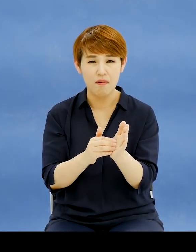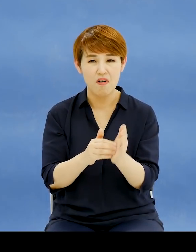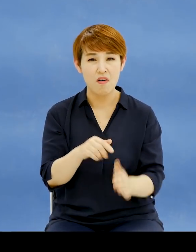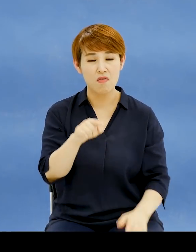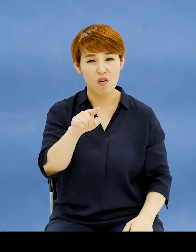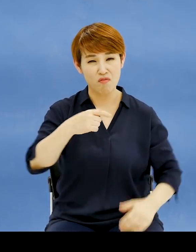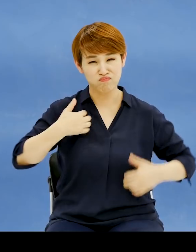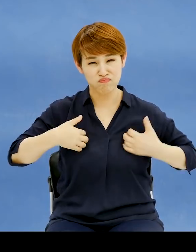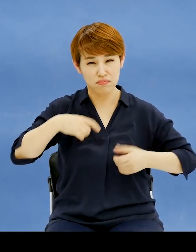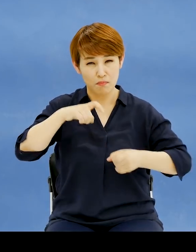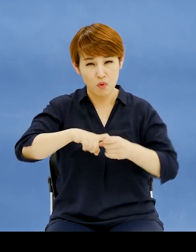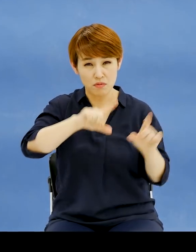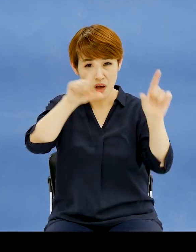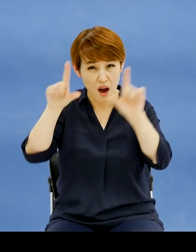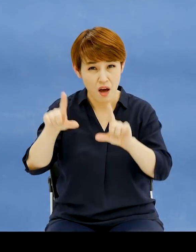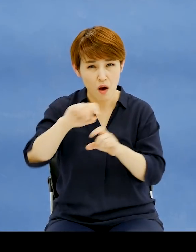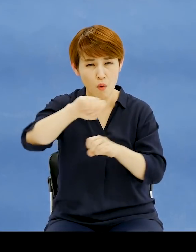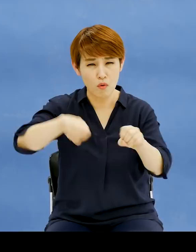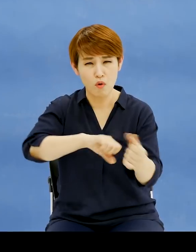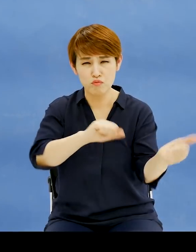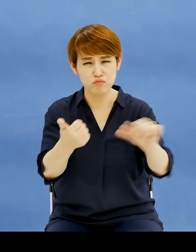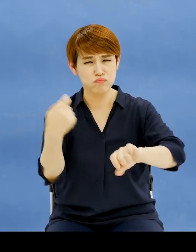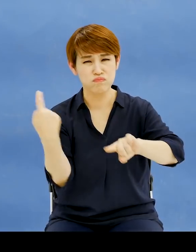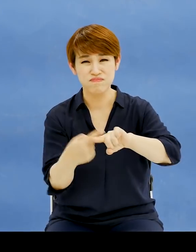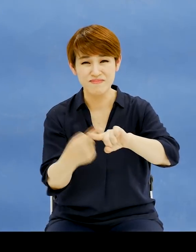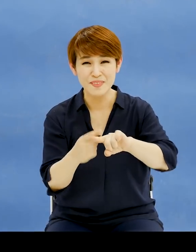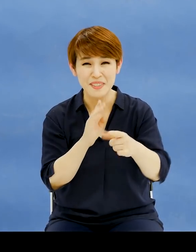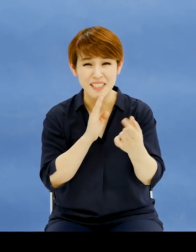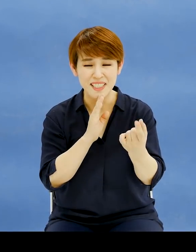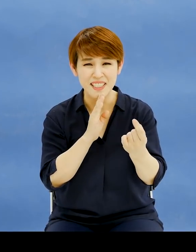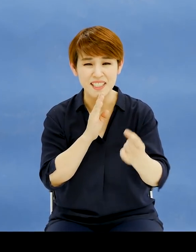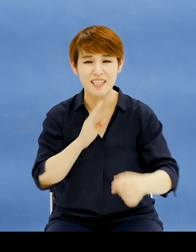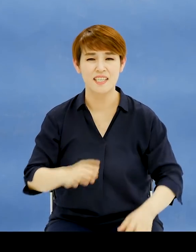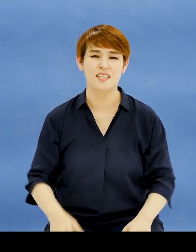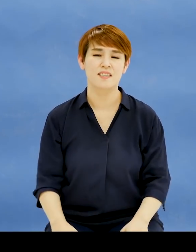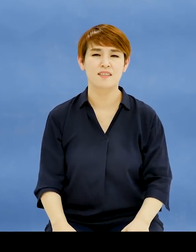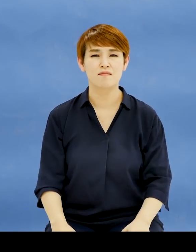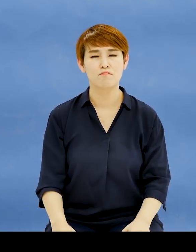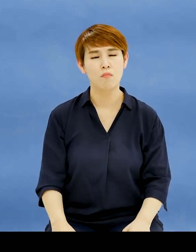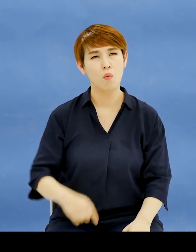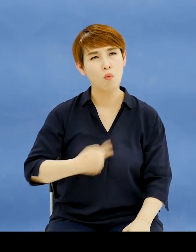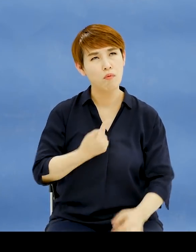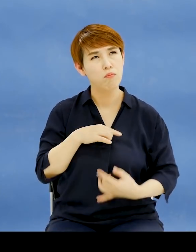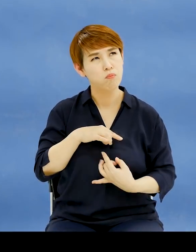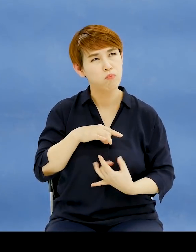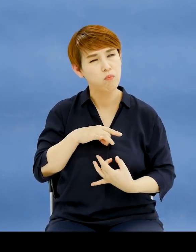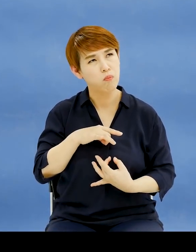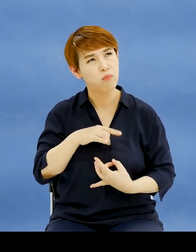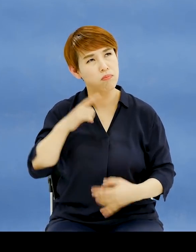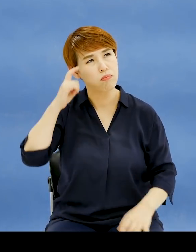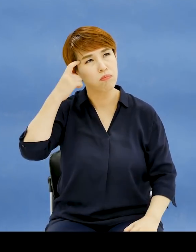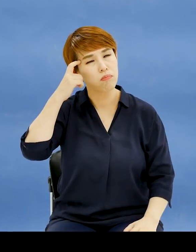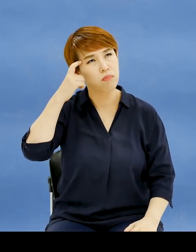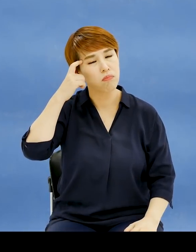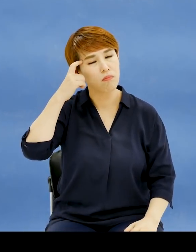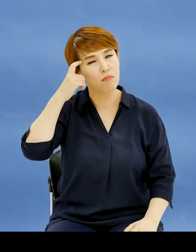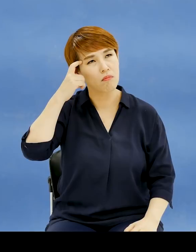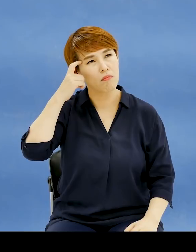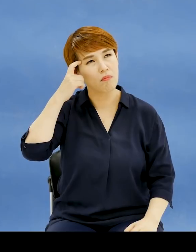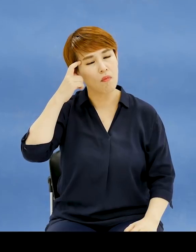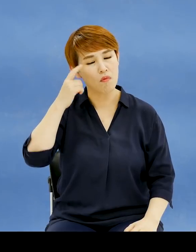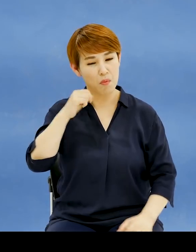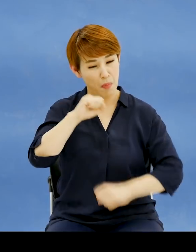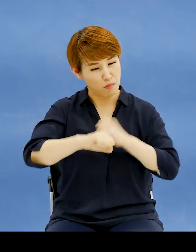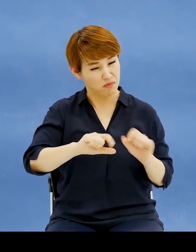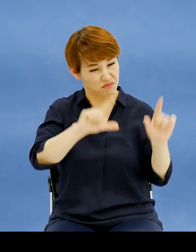몰랐는지 모르겠는데 네가 네 쾌락을 위해 살면 살아도 죽은 것이요 그 말씀이 있잖아요. 근데 그땐 생각이 안 났고 저 혼자 생각하는 줄